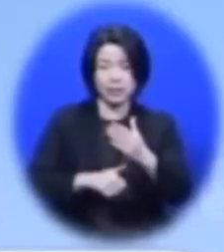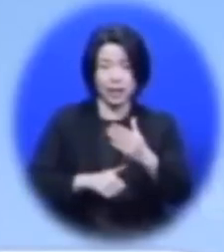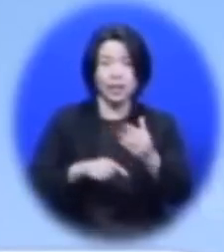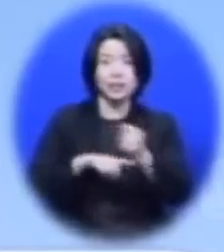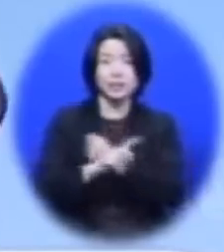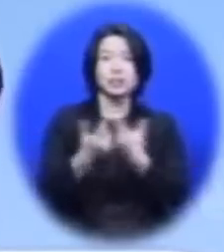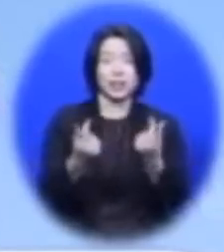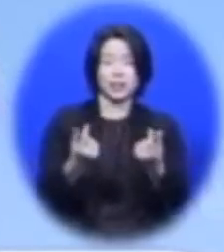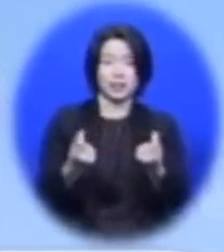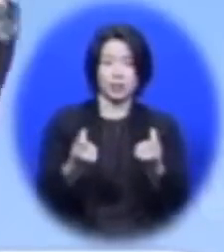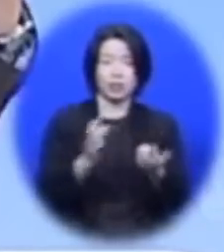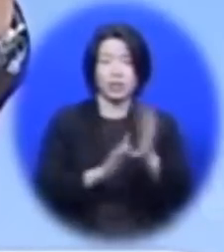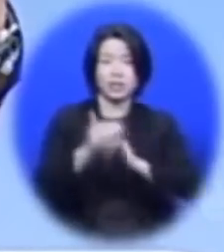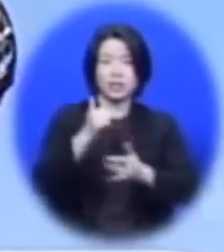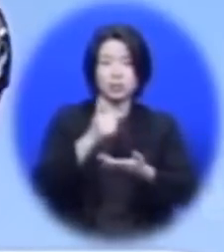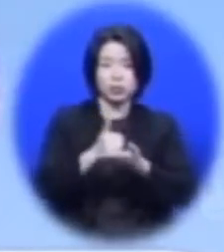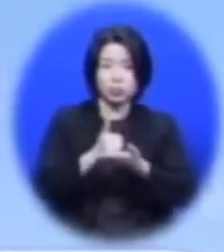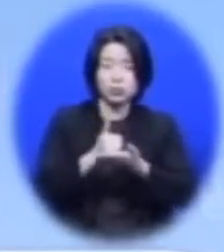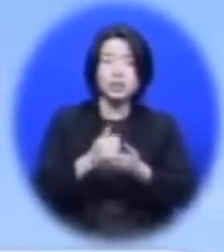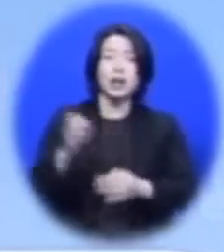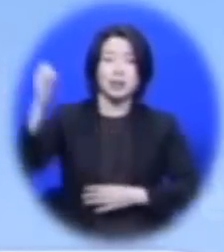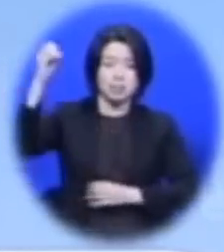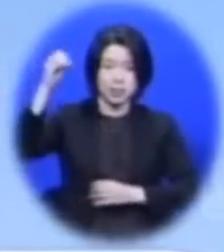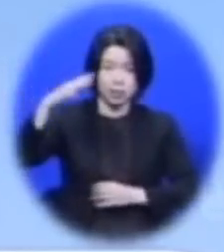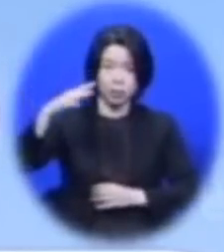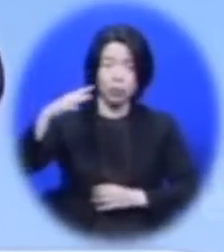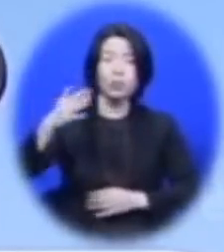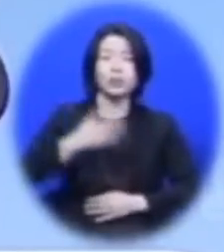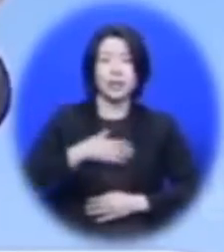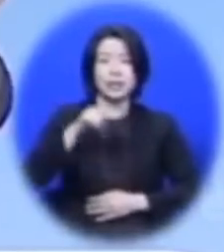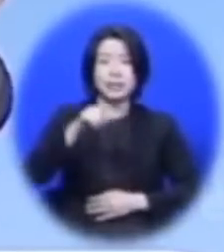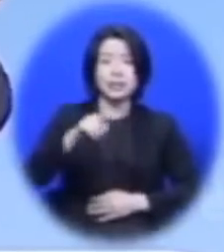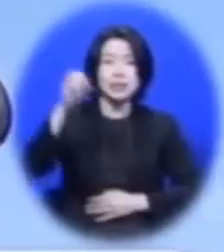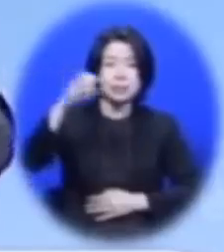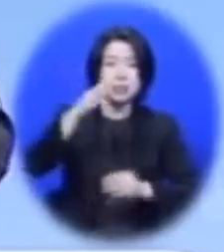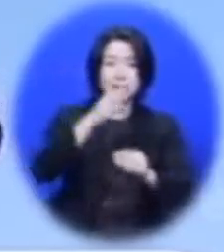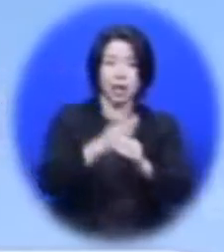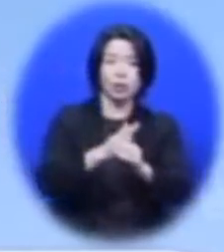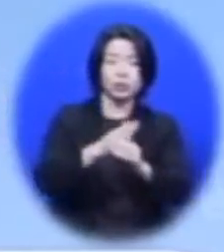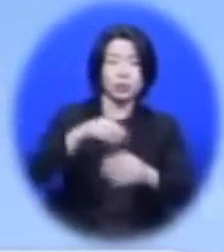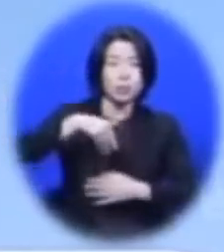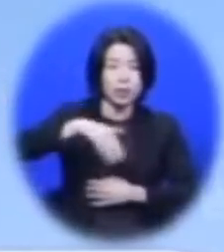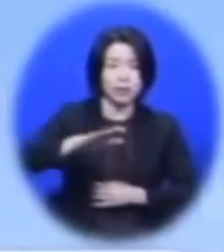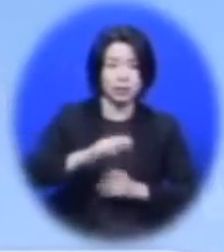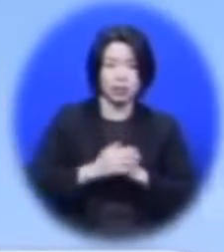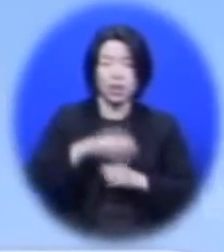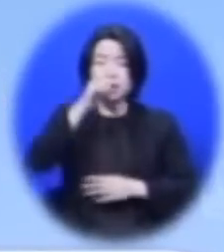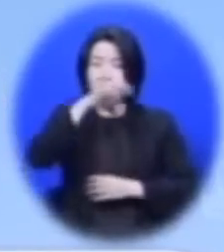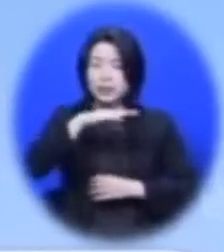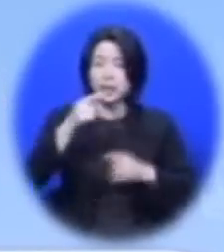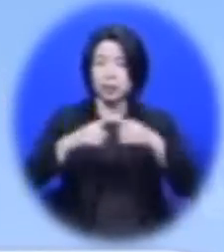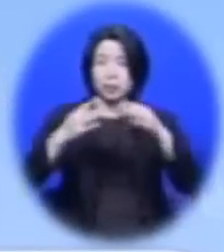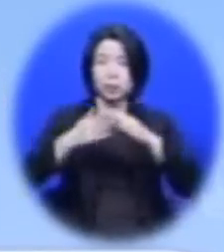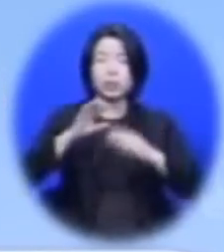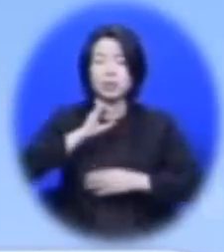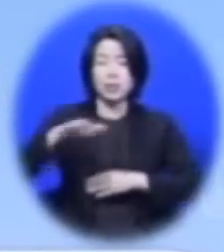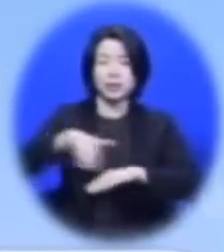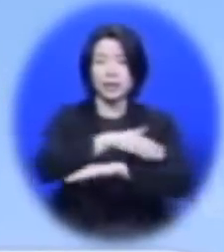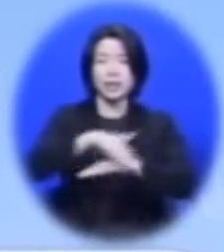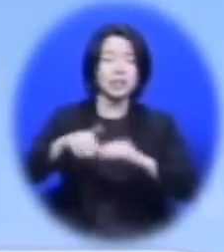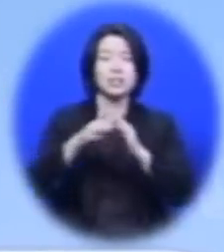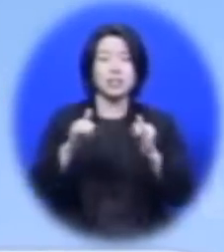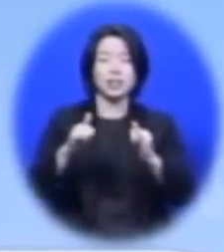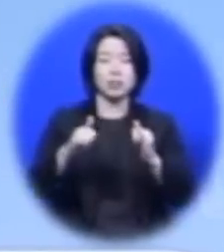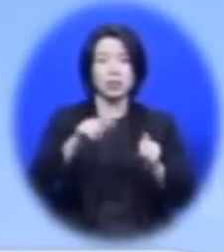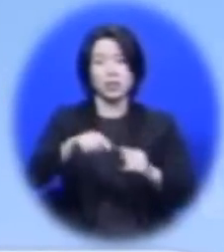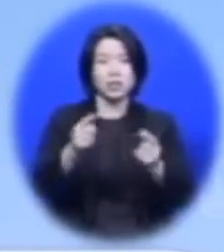뜻이에요. 예수님은 빛이시고 나는 그 빛 가운데로 나왔습니다. 그저 교회만 다니는 사람을 이렇게 표현할 수가